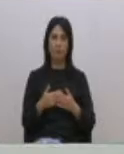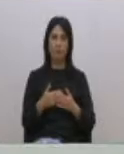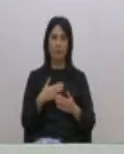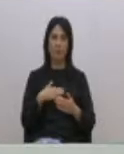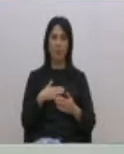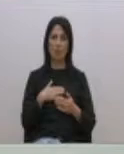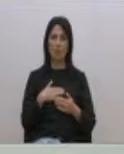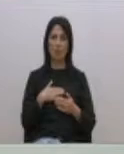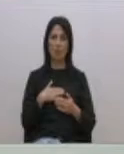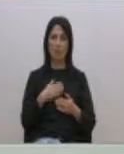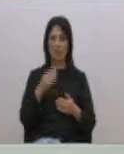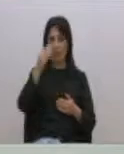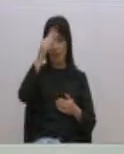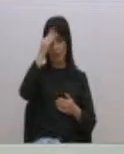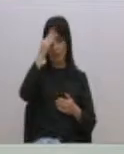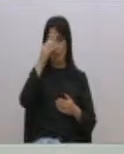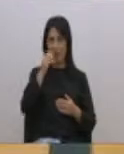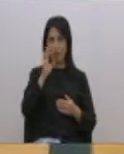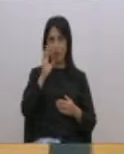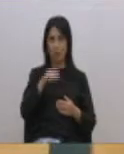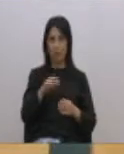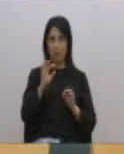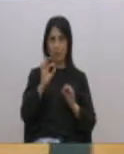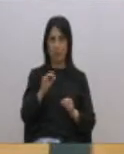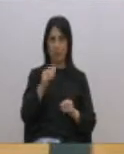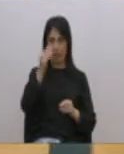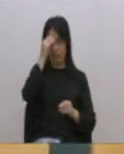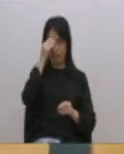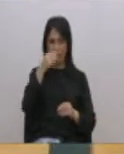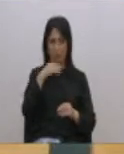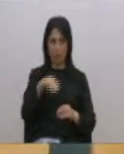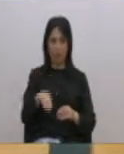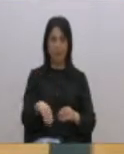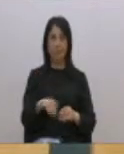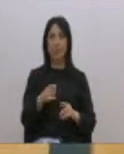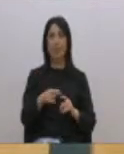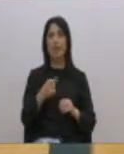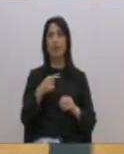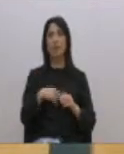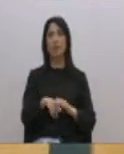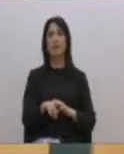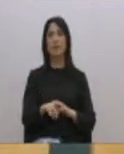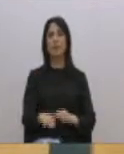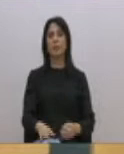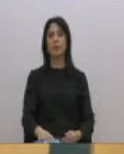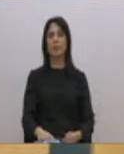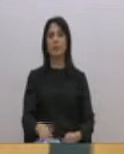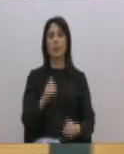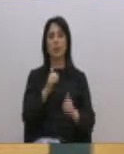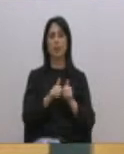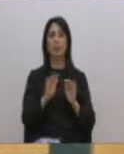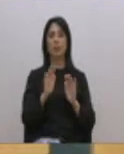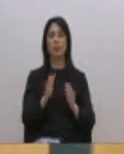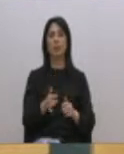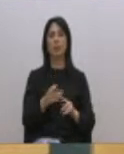mi hipoteturi varianti, schide o prohipoteturi varianti, da. A când am gândit din are, Orișan Hova și